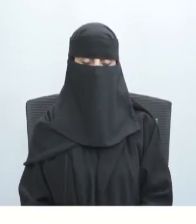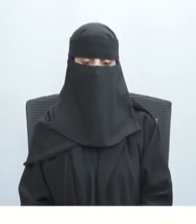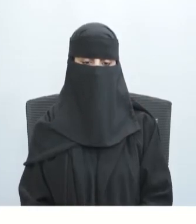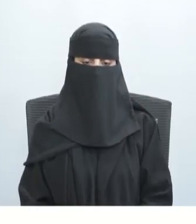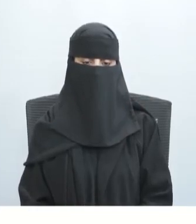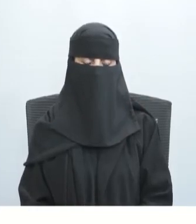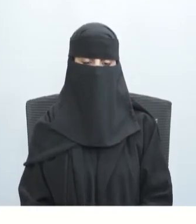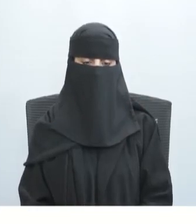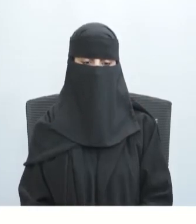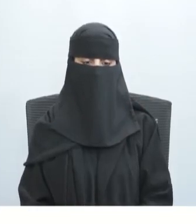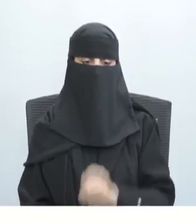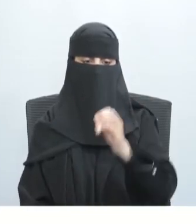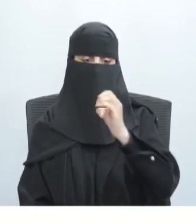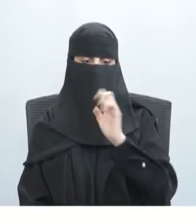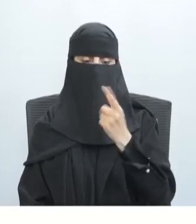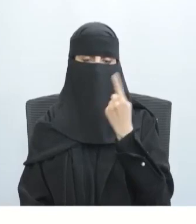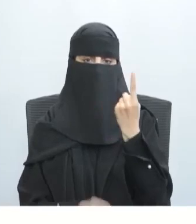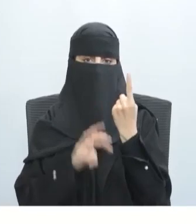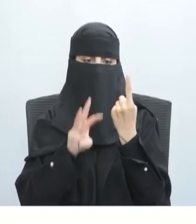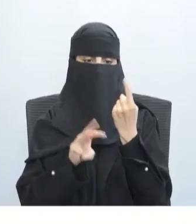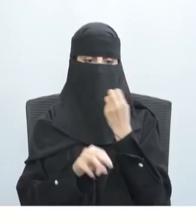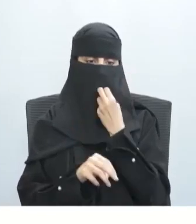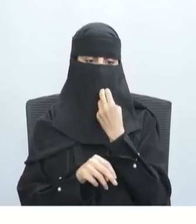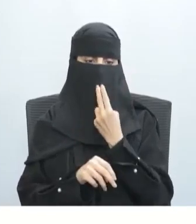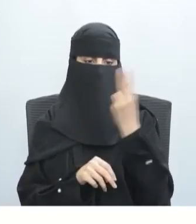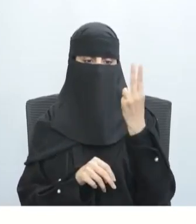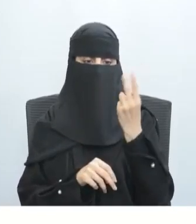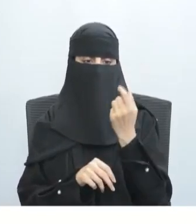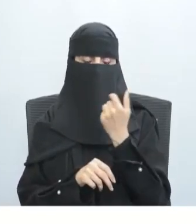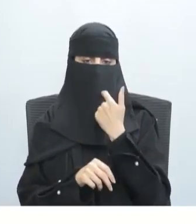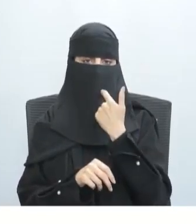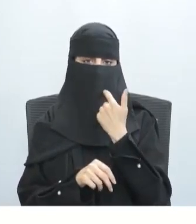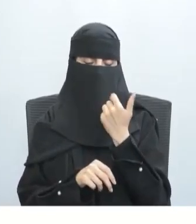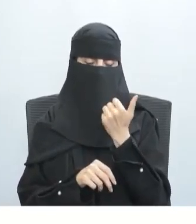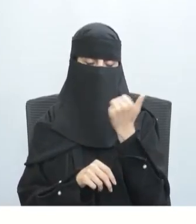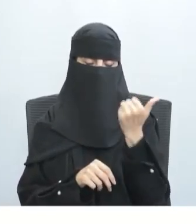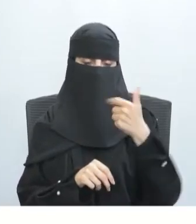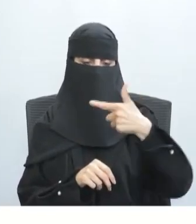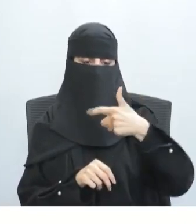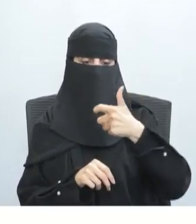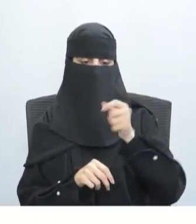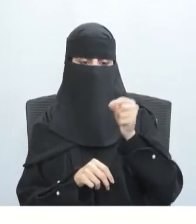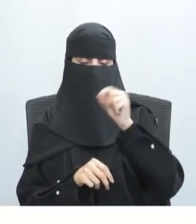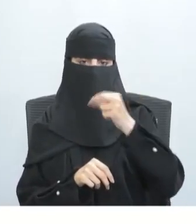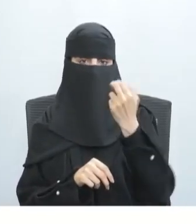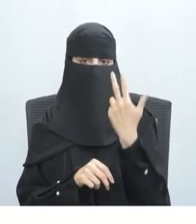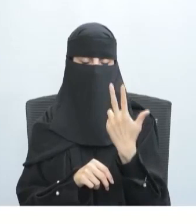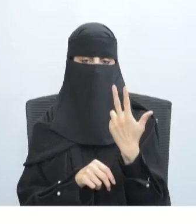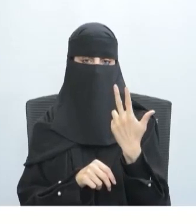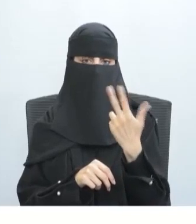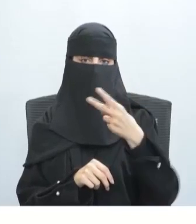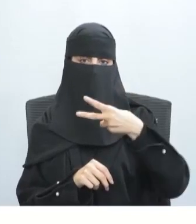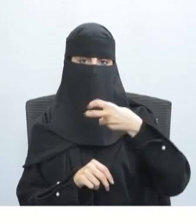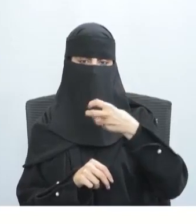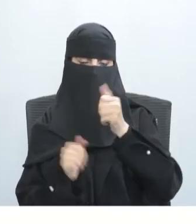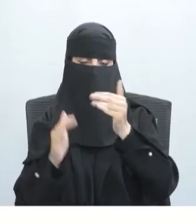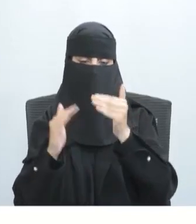الاول الحساب الاخر او هذه القيمه المستقبليه للحساب الاول اذا ستكون بعد خمس سنوات